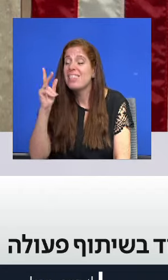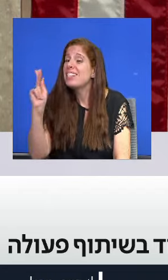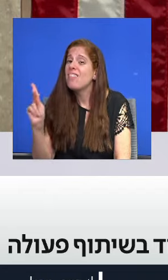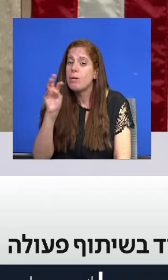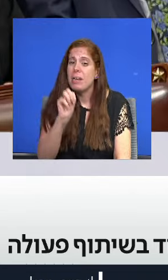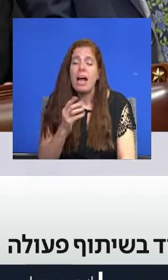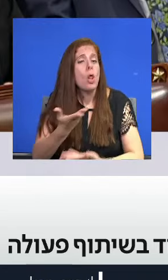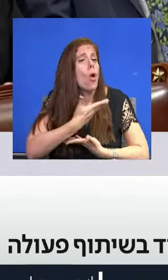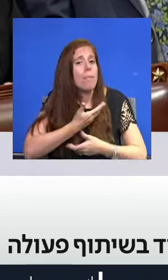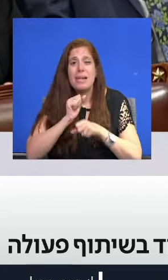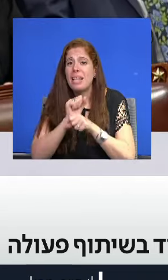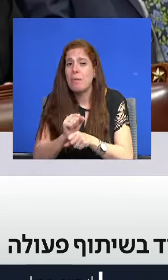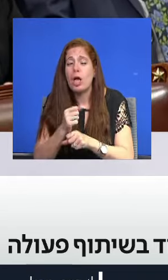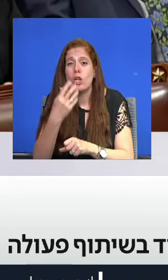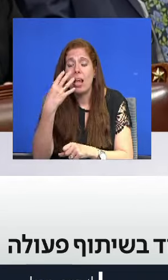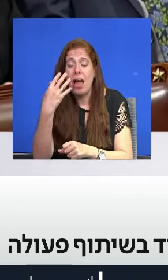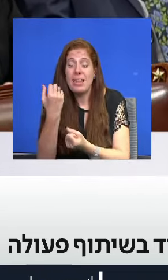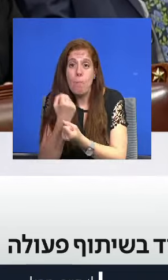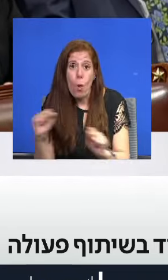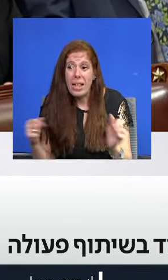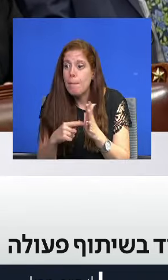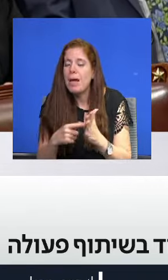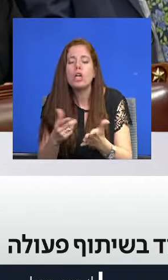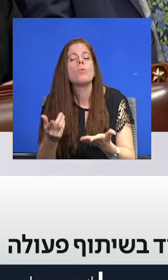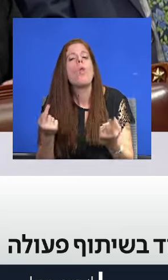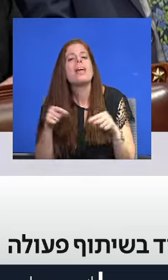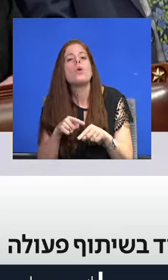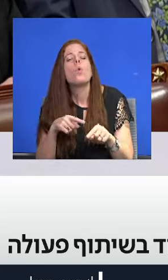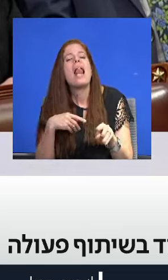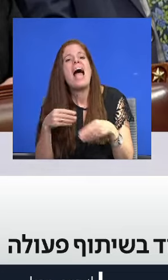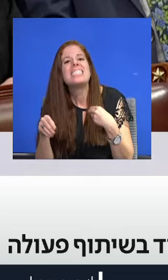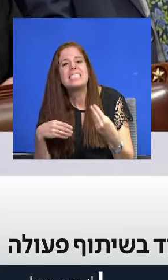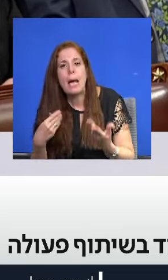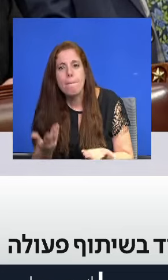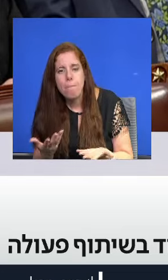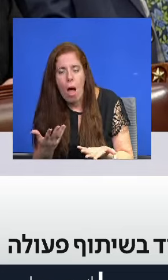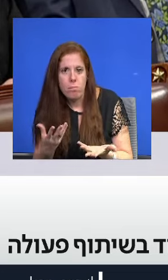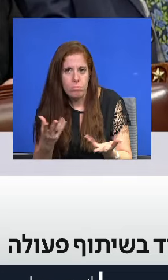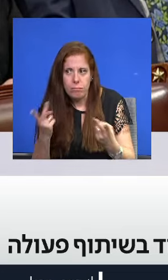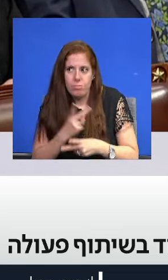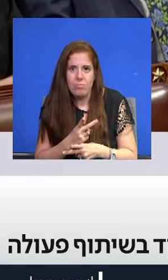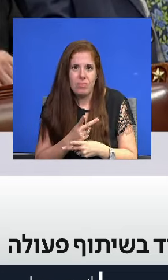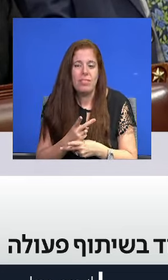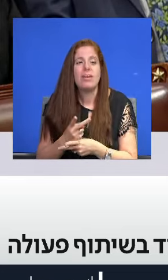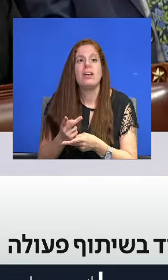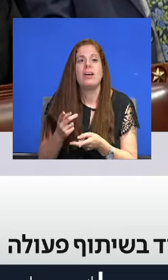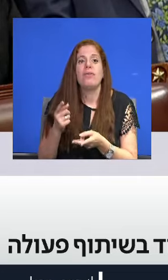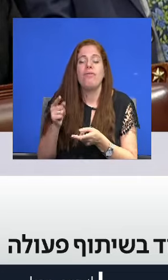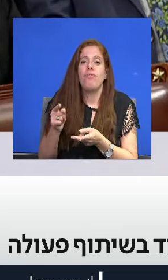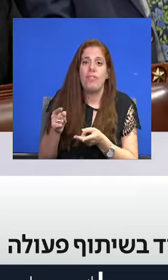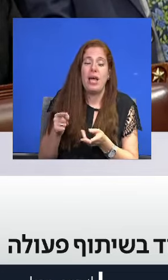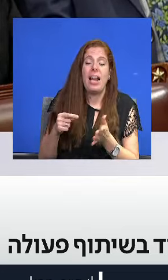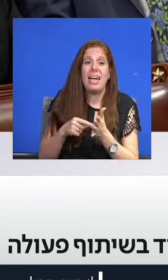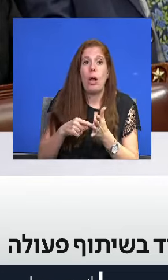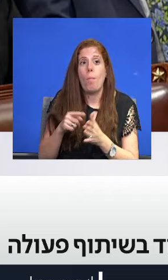הדמוקרטים, מכיוון שהם לא הצליחו להגיע להסכמה שתאפשר את התמיכה שלהם בו מול הניסיון הזה להעיף אותו מצד הגורמים